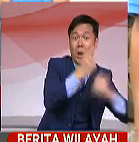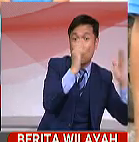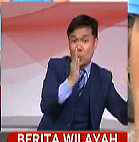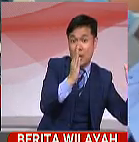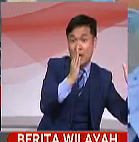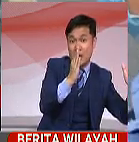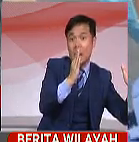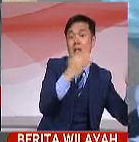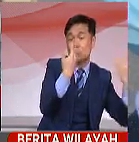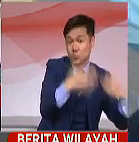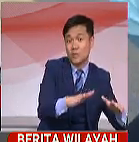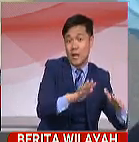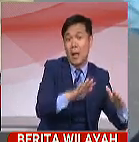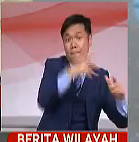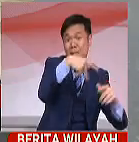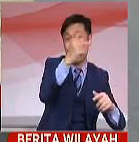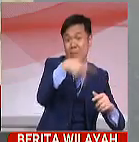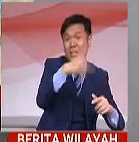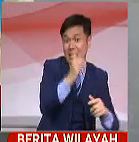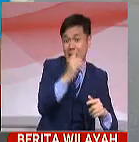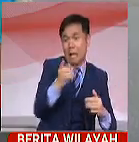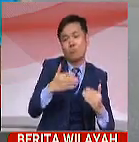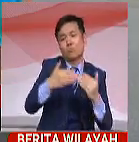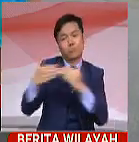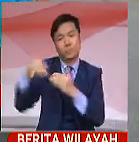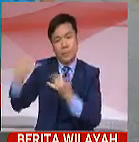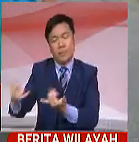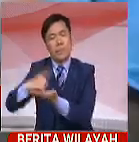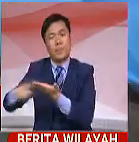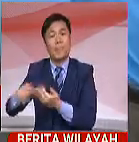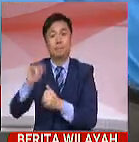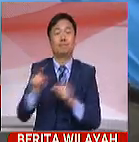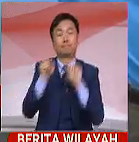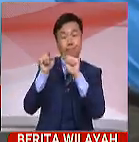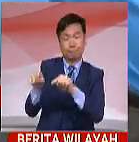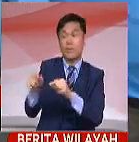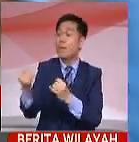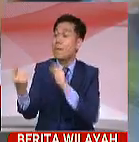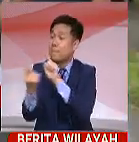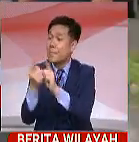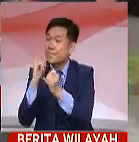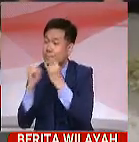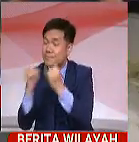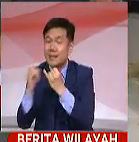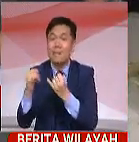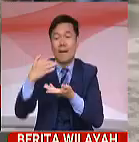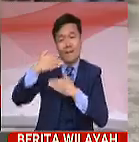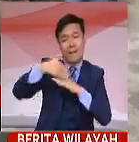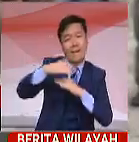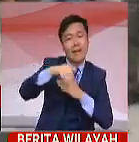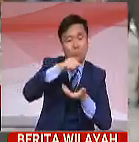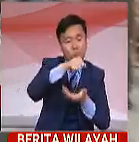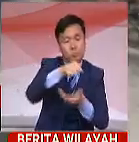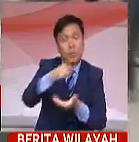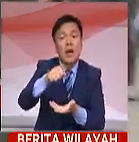di lockdown. Beliau juga ahli Dewan Undangan Negeri Adun Nangka ditemui media selepas membuat tinjauan operasi penghantaran bekalan makanan